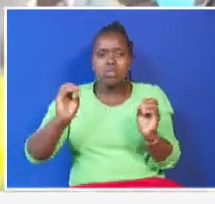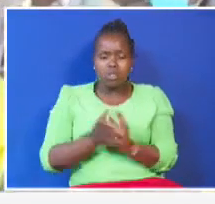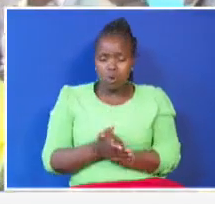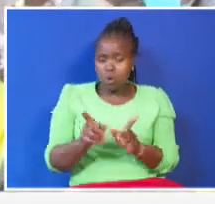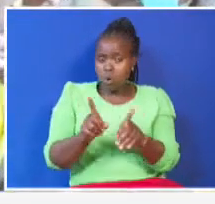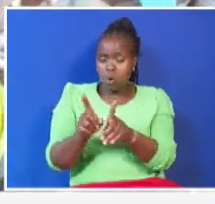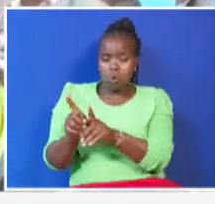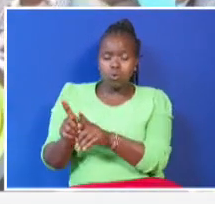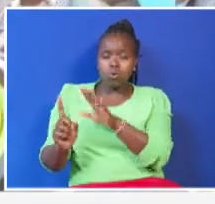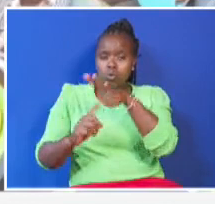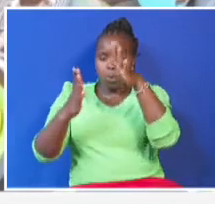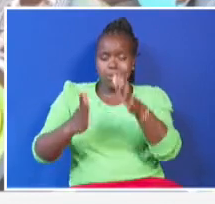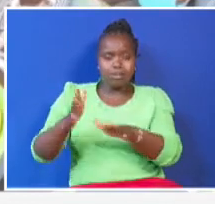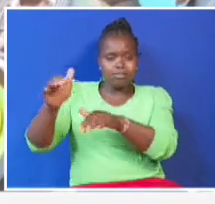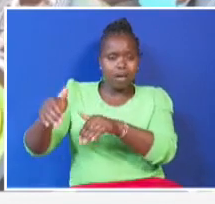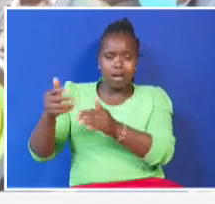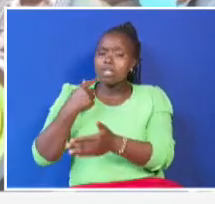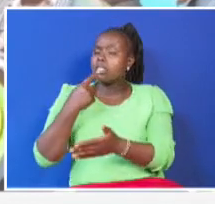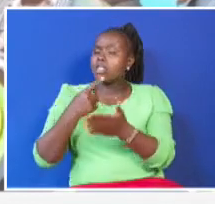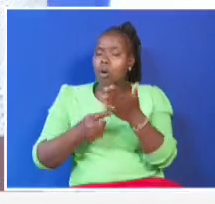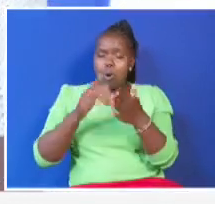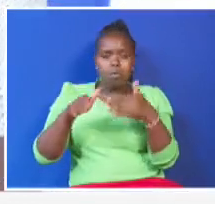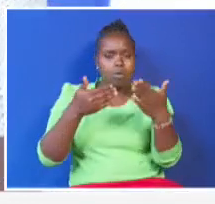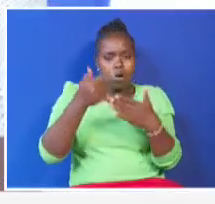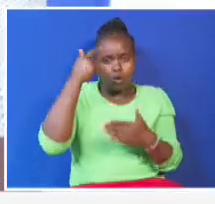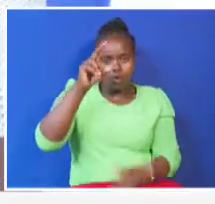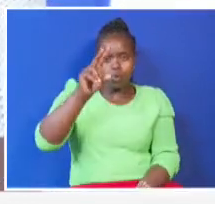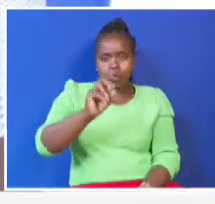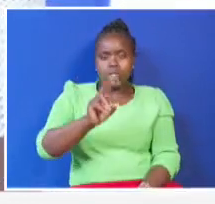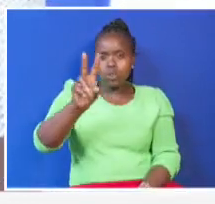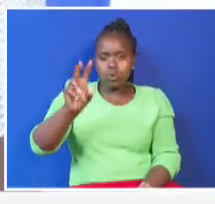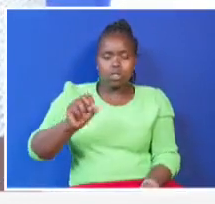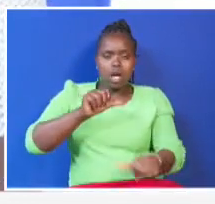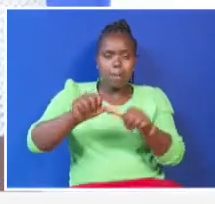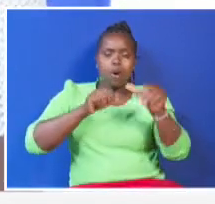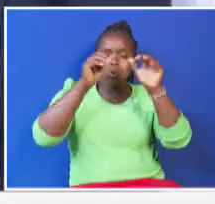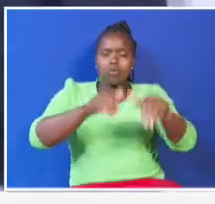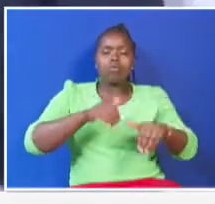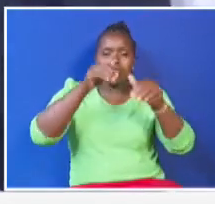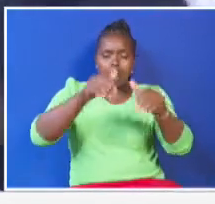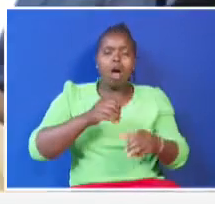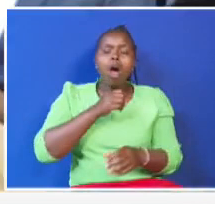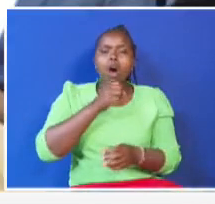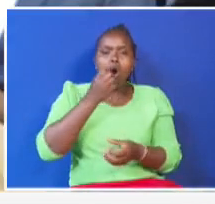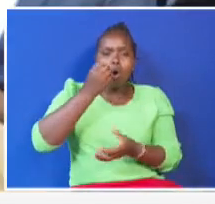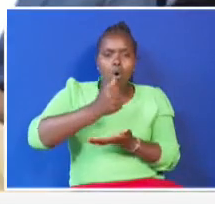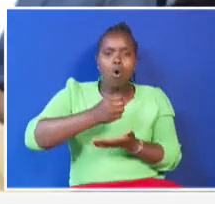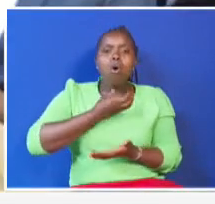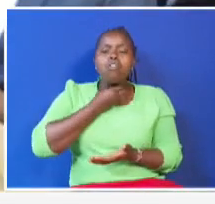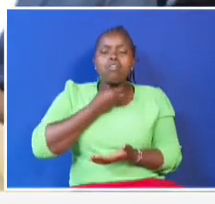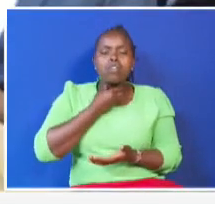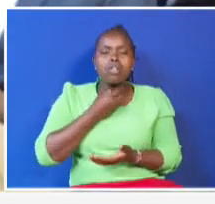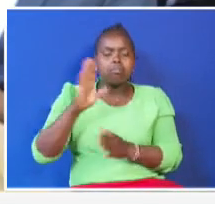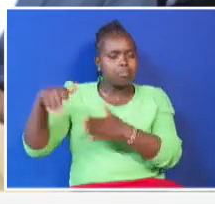Mbali na hayo, Waziri Munya amefichua kwamba mswada wa mwaka 2020 kuhusu kilimo cha kahawa umekwisha wasilishwa katika